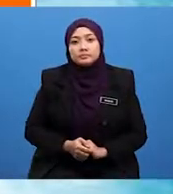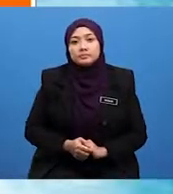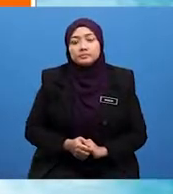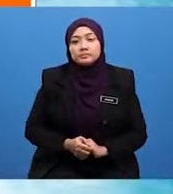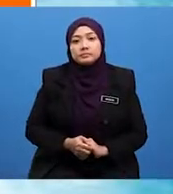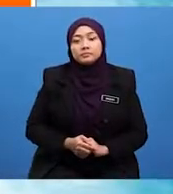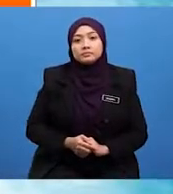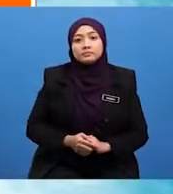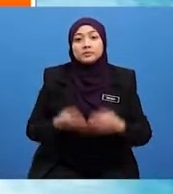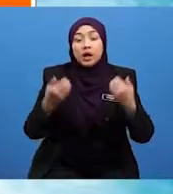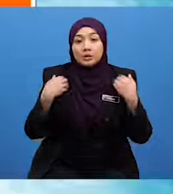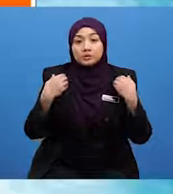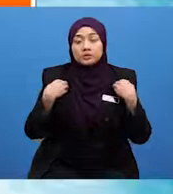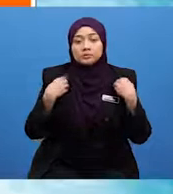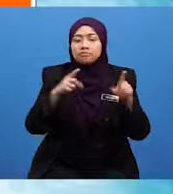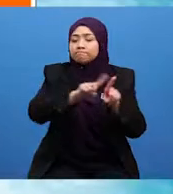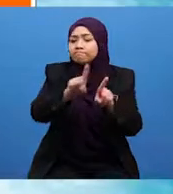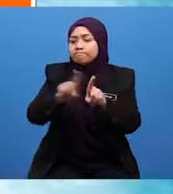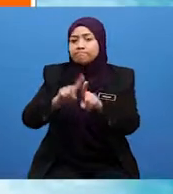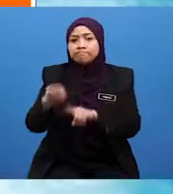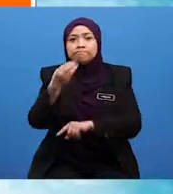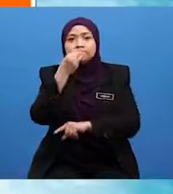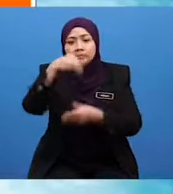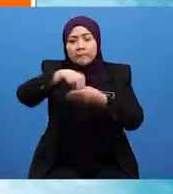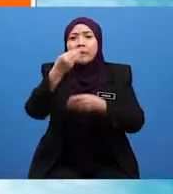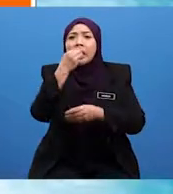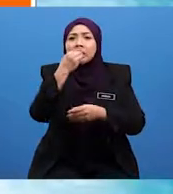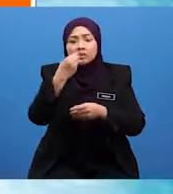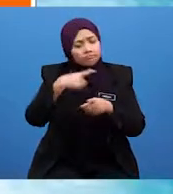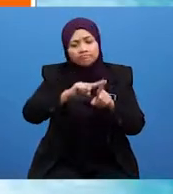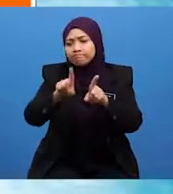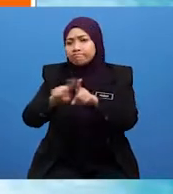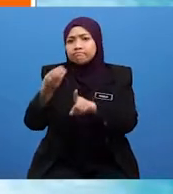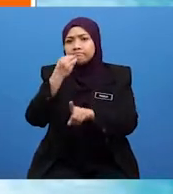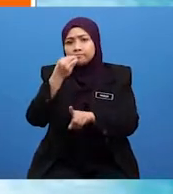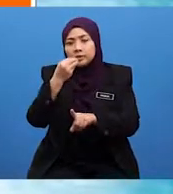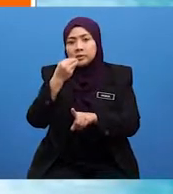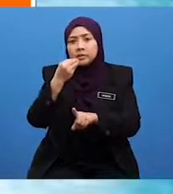Asid terdapat dalam pelbagai makanan yang kita ambil setiap hari.